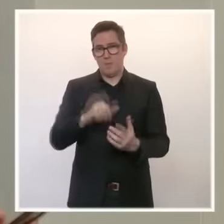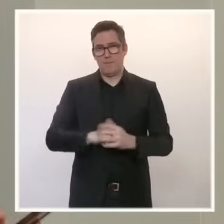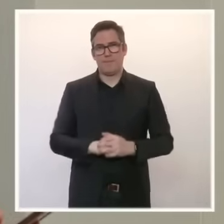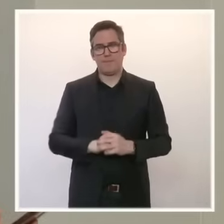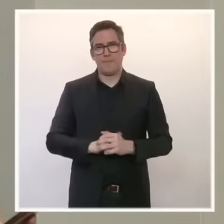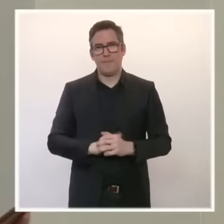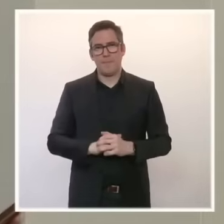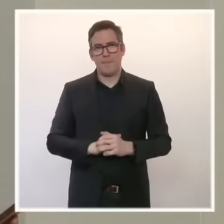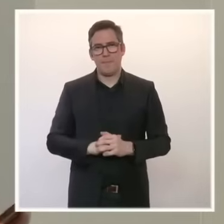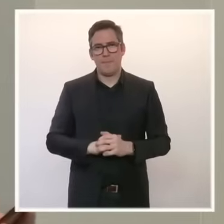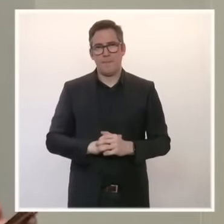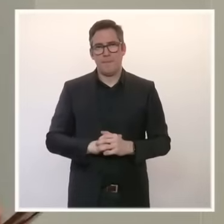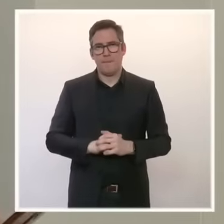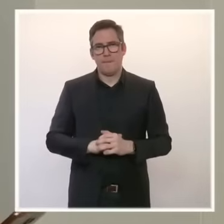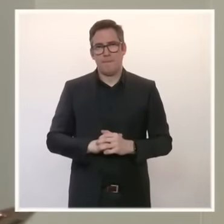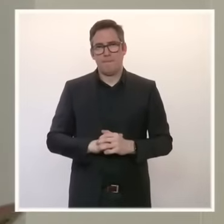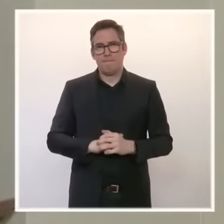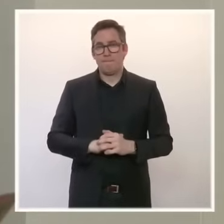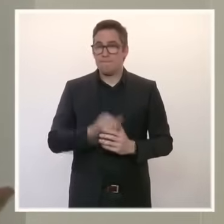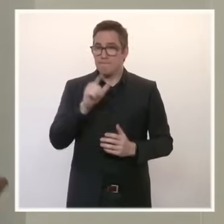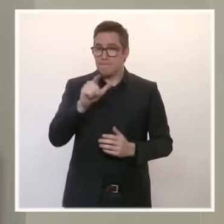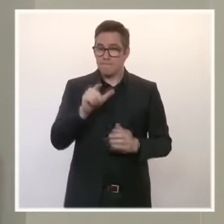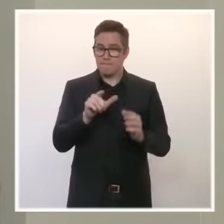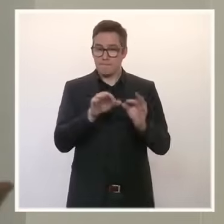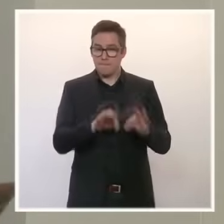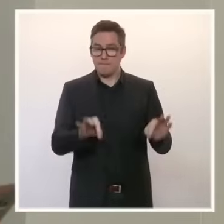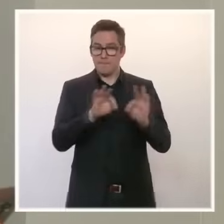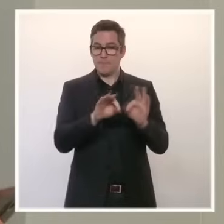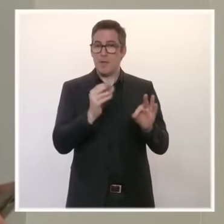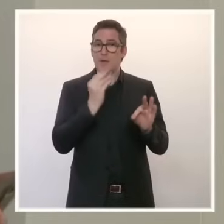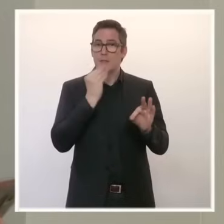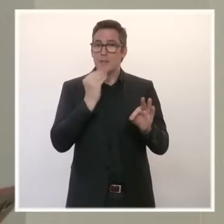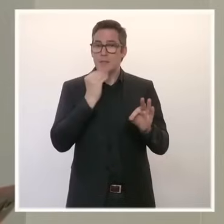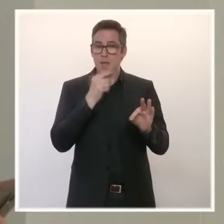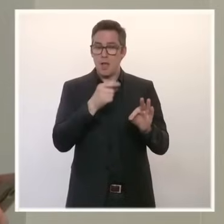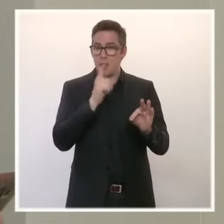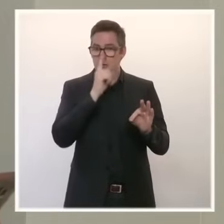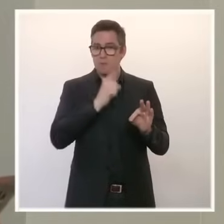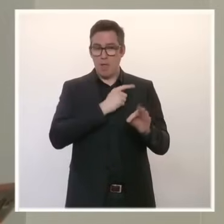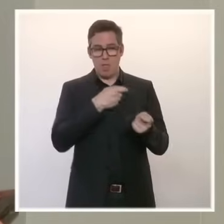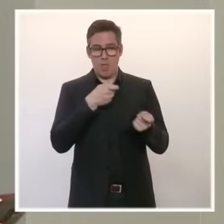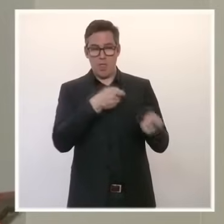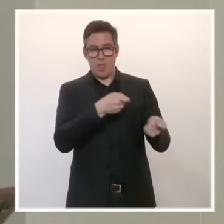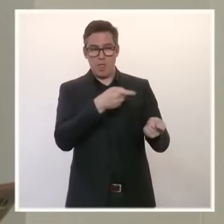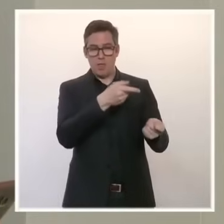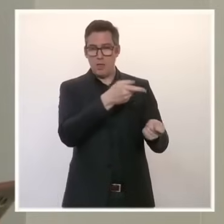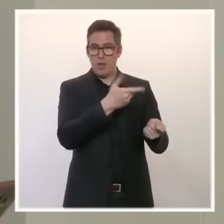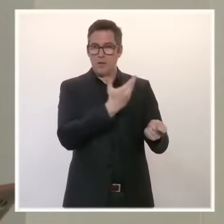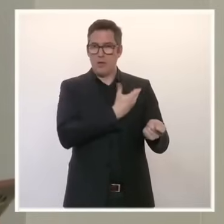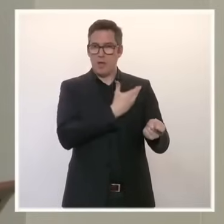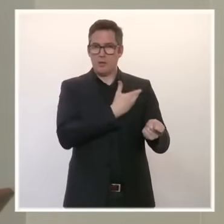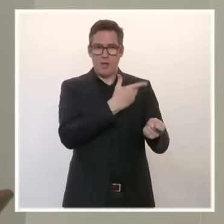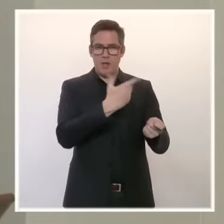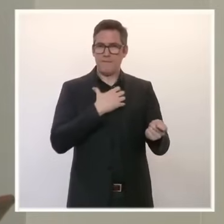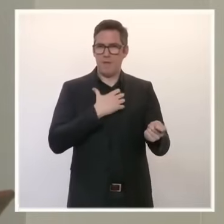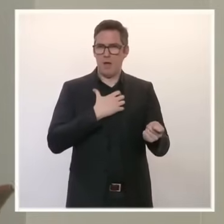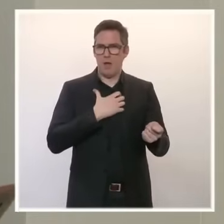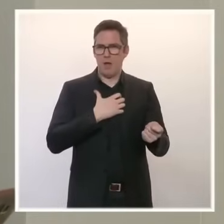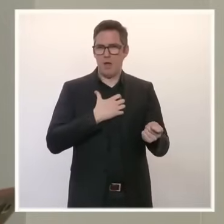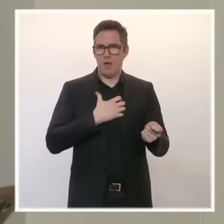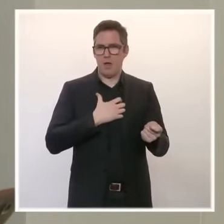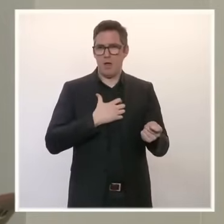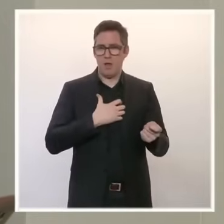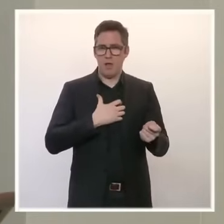l'heure où Israël organise la famine à Gaza et que la population est en train littéralement